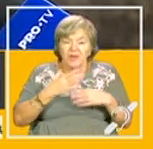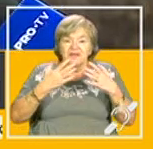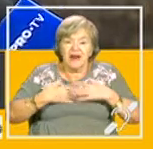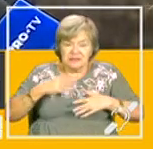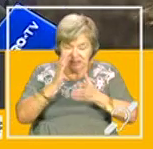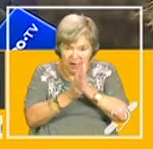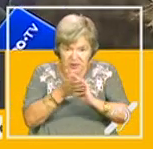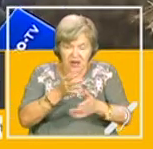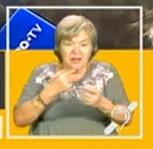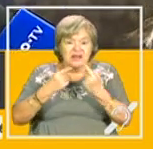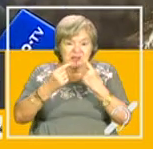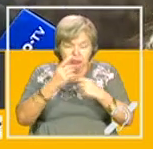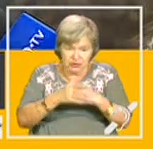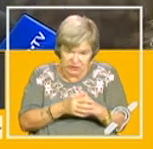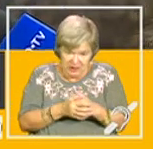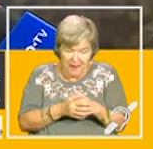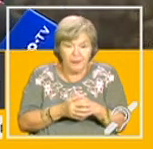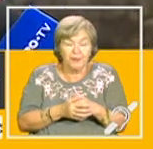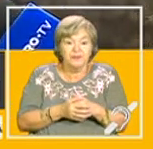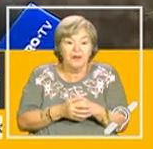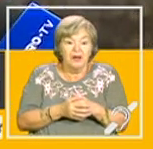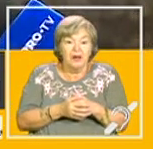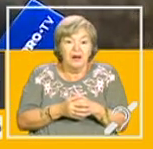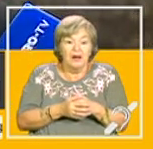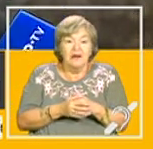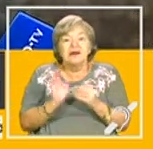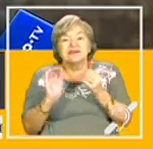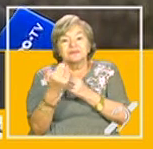discuții, părerea mea așa pe lângă gard.